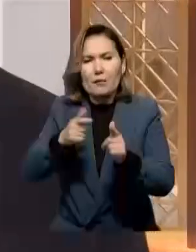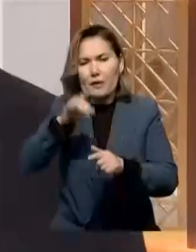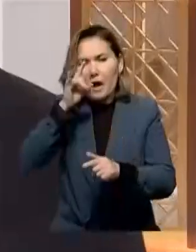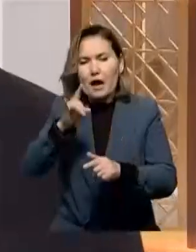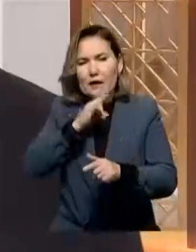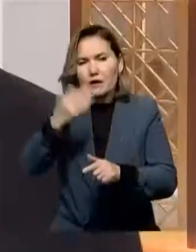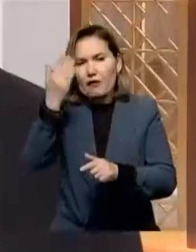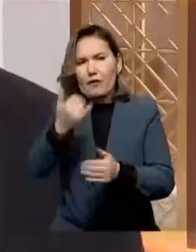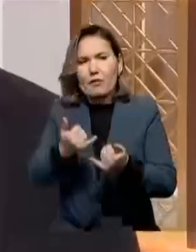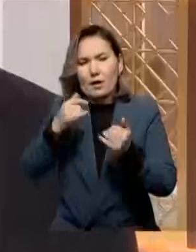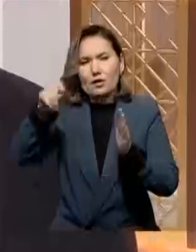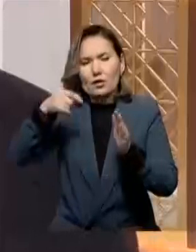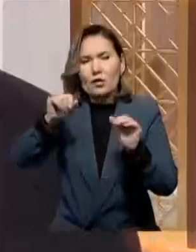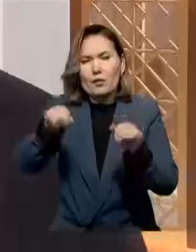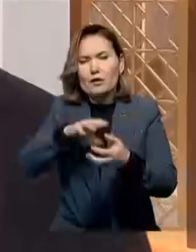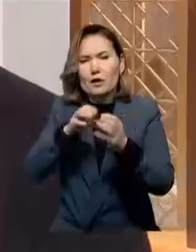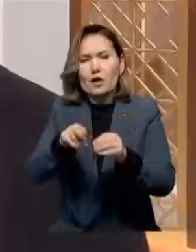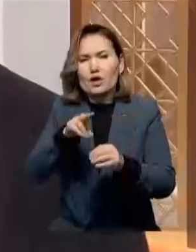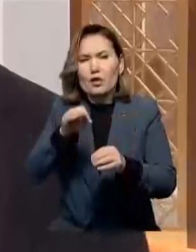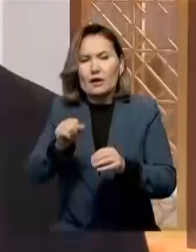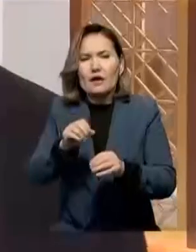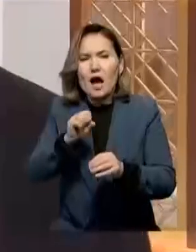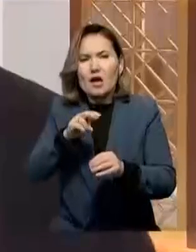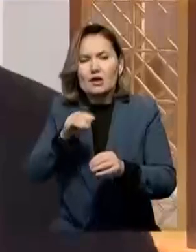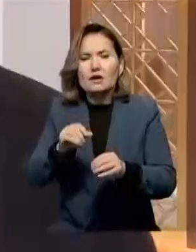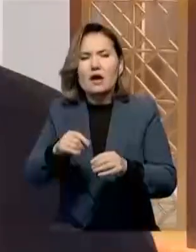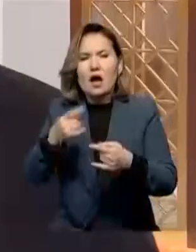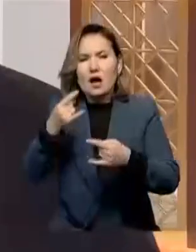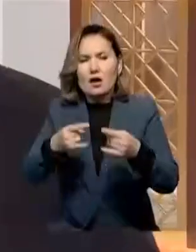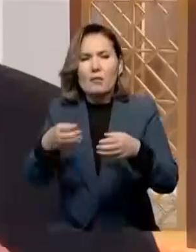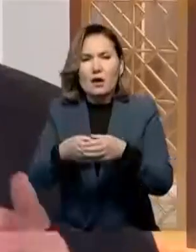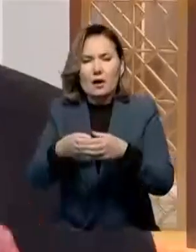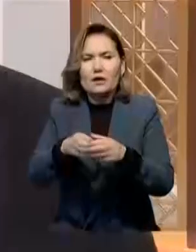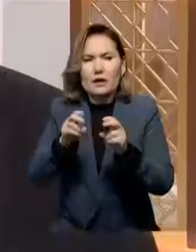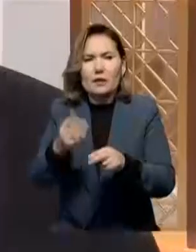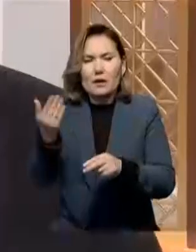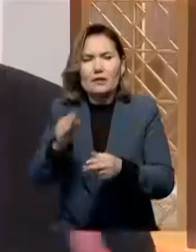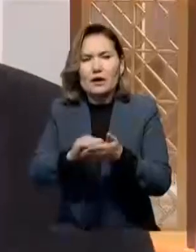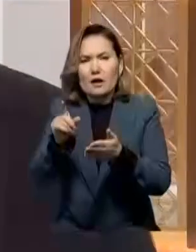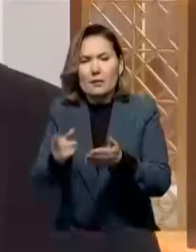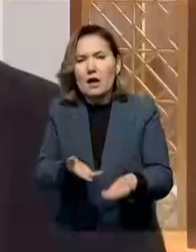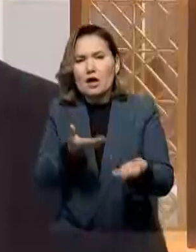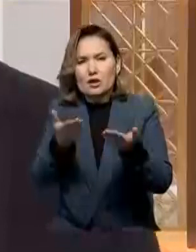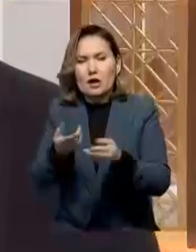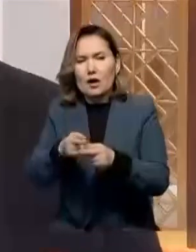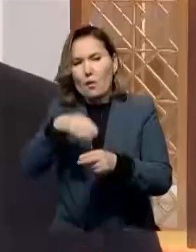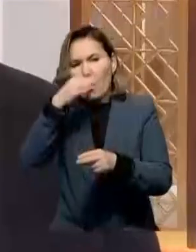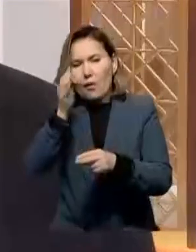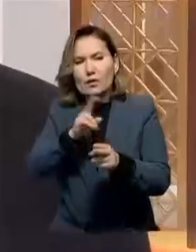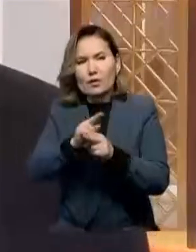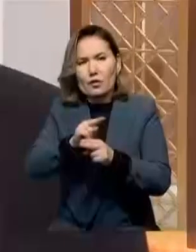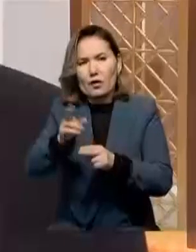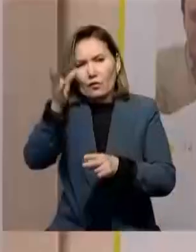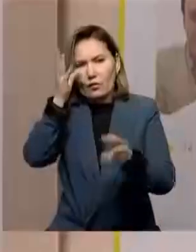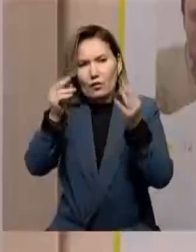туралы фильмдер түсіруге болады. Оған қоса Дохадағы Аль-Джазира институтына, не жаңалықтар бөліміне сіздердің медиа мамандарыңыз келіп, тәжірибе алмасып,